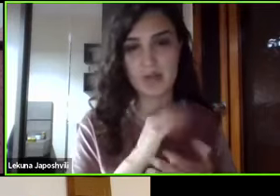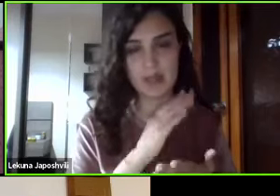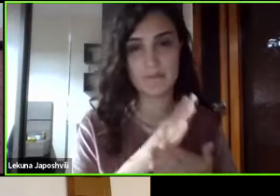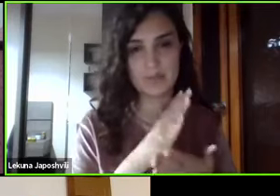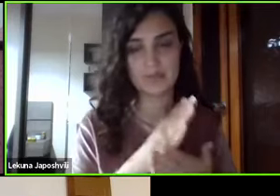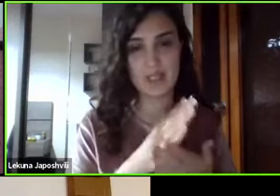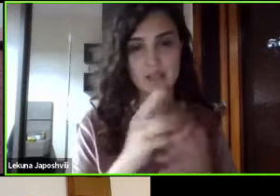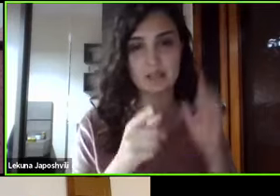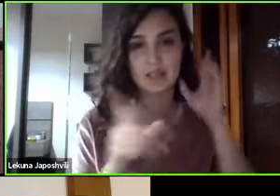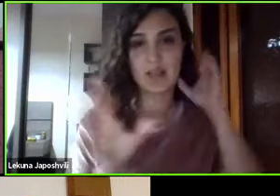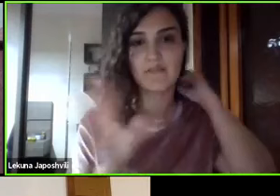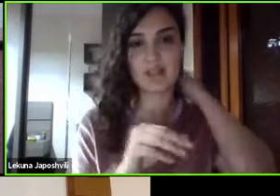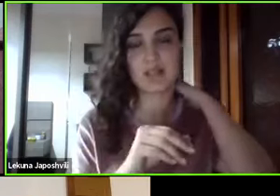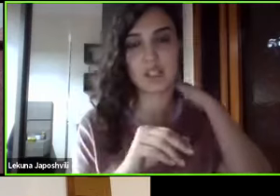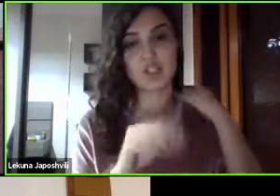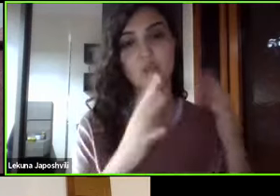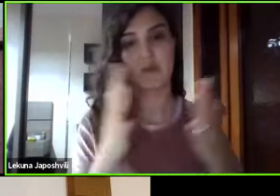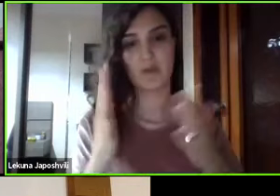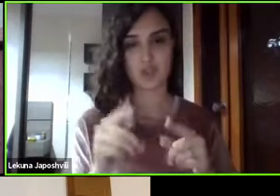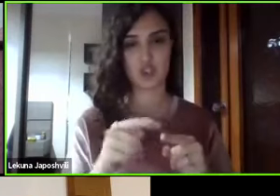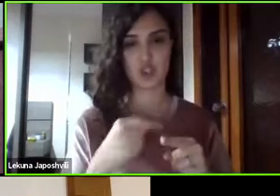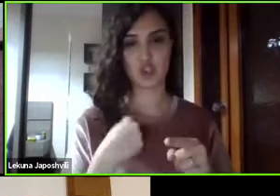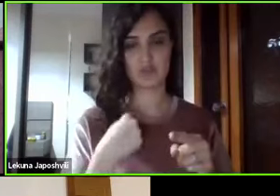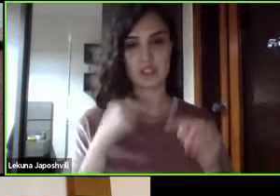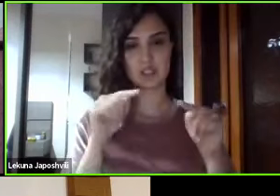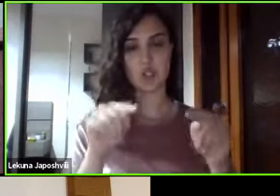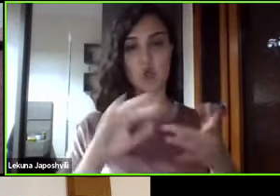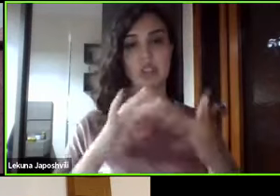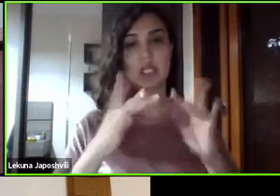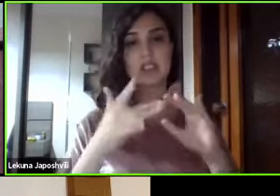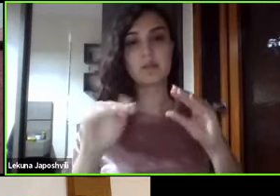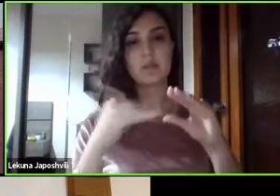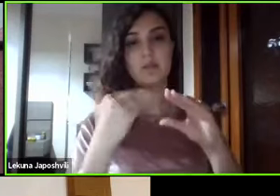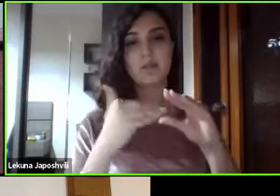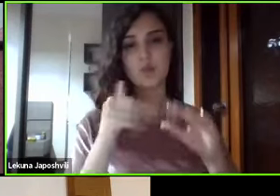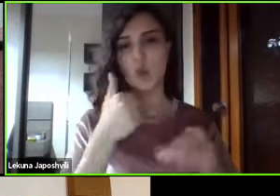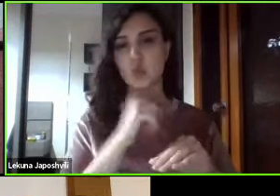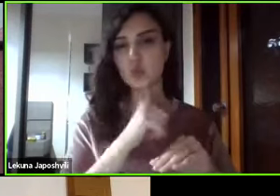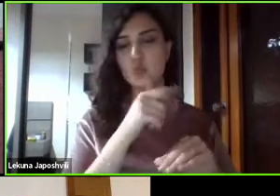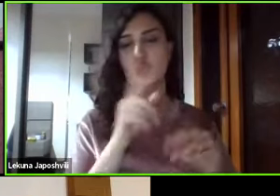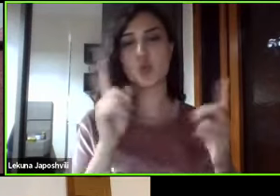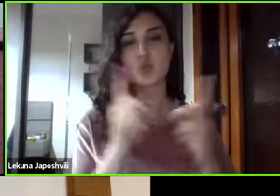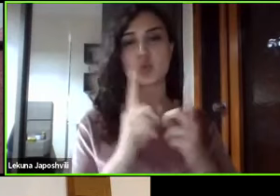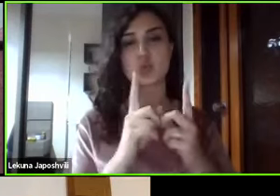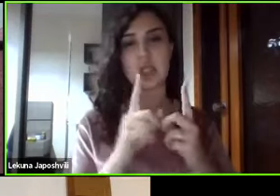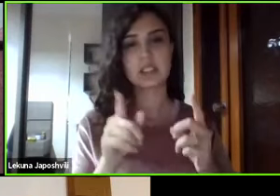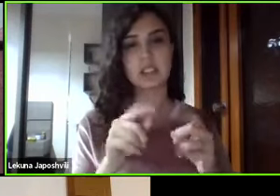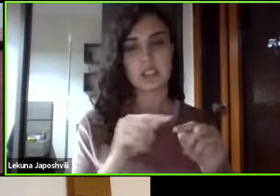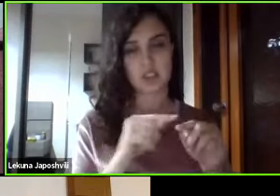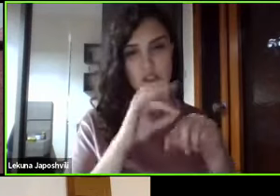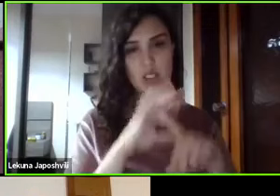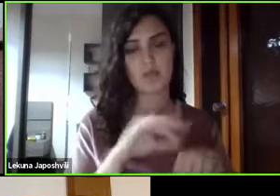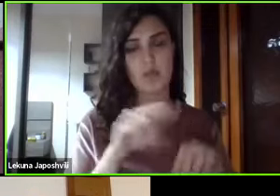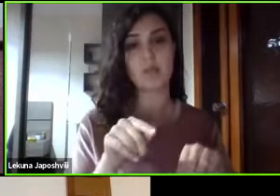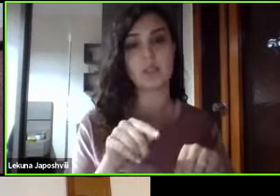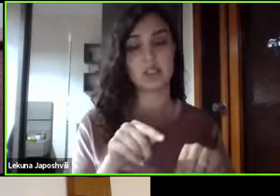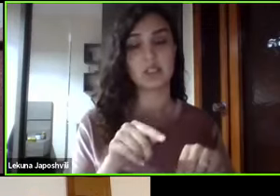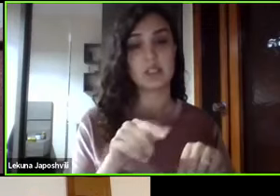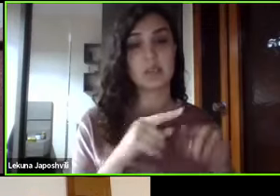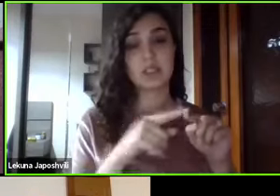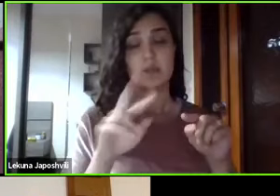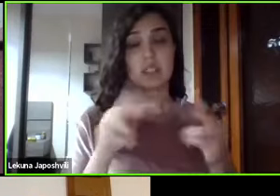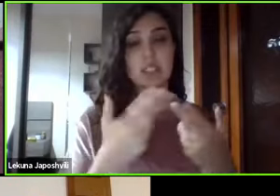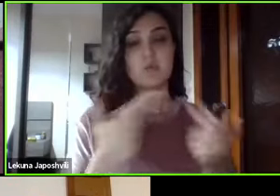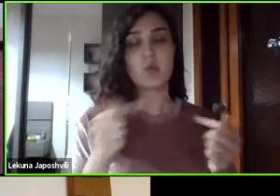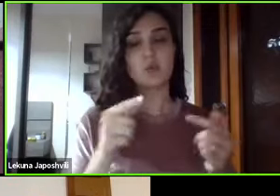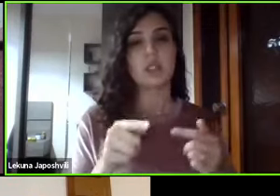ახსენეთ ყველა შემთხვევაში ჩვენს ონლაინ პლატფორმაზე კონსულტაციის გავლა ამ პრინციპის დაცვით მიმდინარეობს და ეს რა თქმა